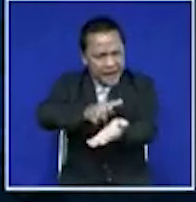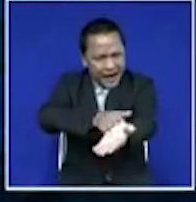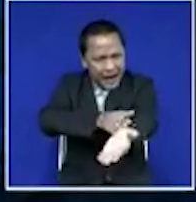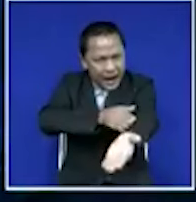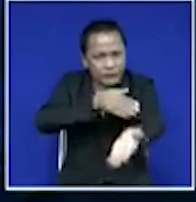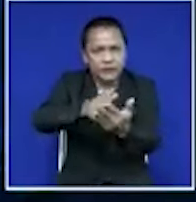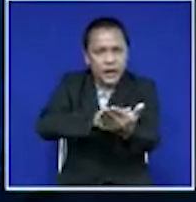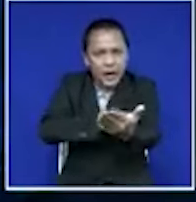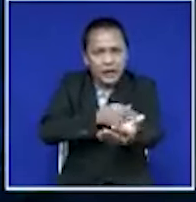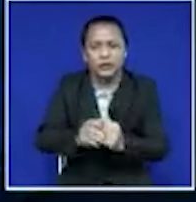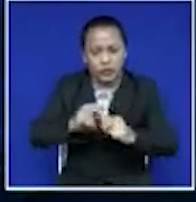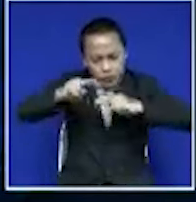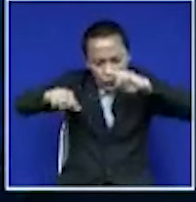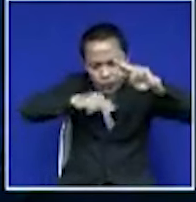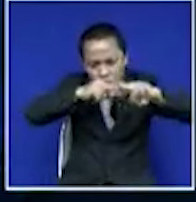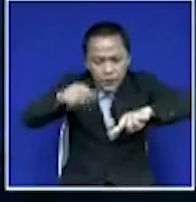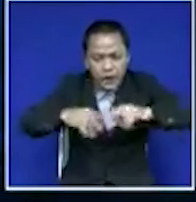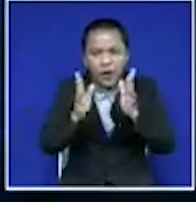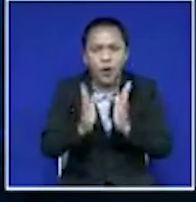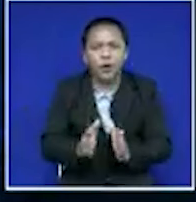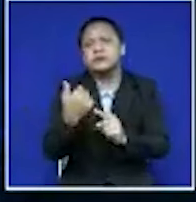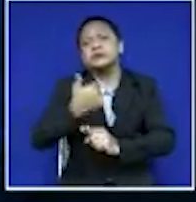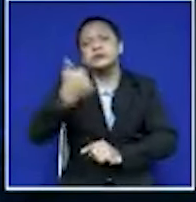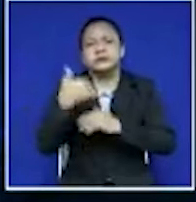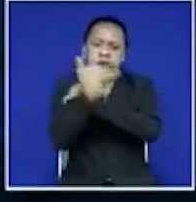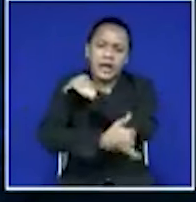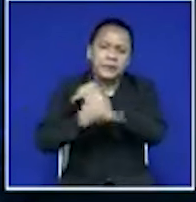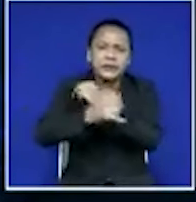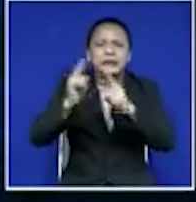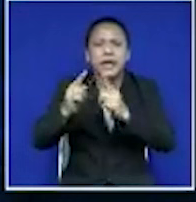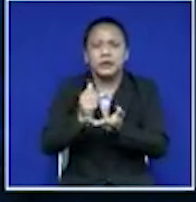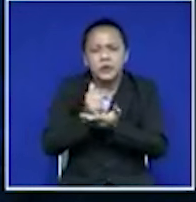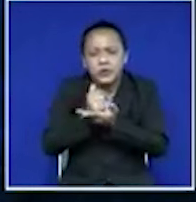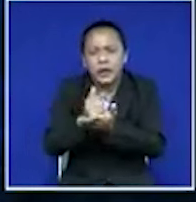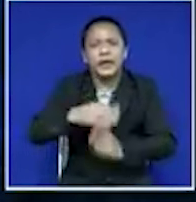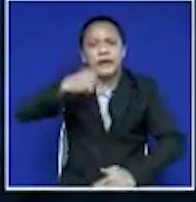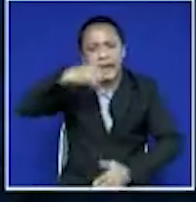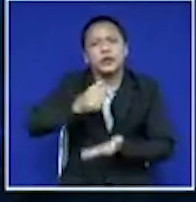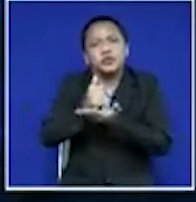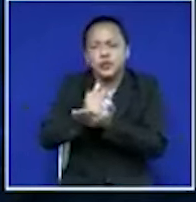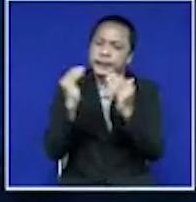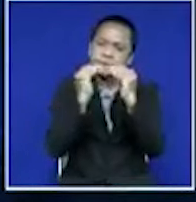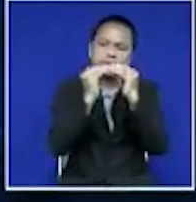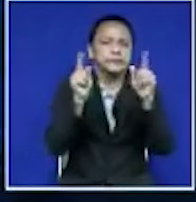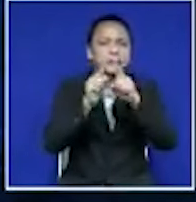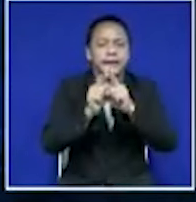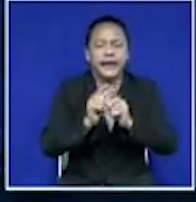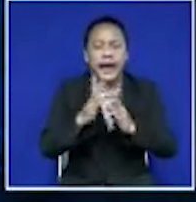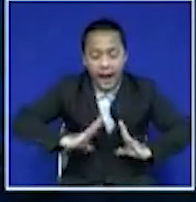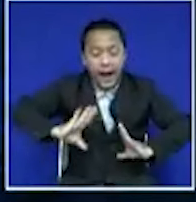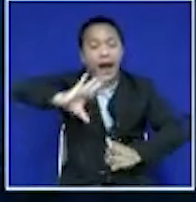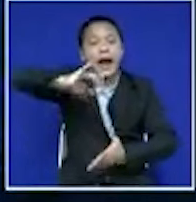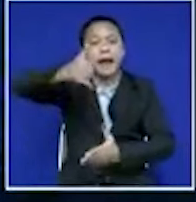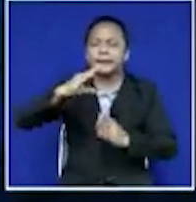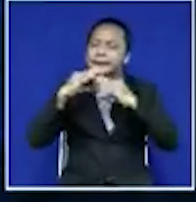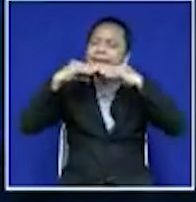แล้วนะครับแม้ว่าจะเป็นชาติที่เดินทางเข้ามาท่องเที่ยวกับเรามาป่วยกับเราหายดียิ้มกลับบ้านไปก็เกิดขึ้